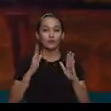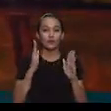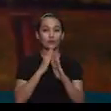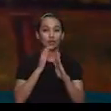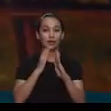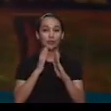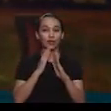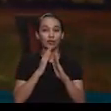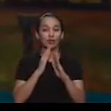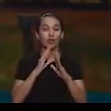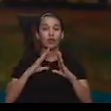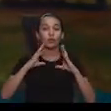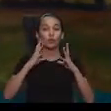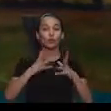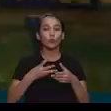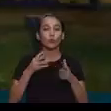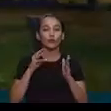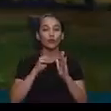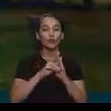etadi.